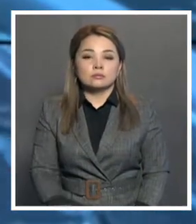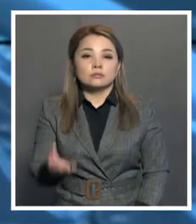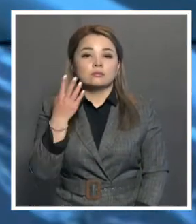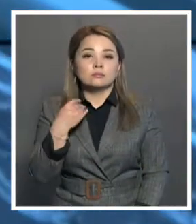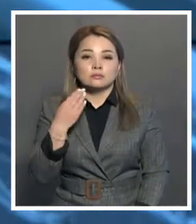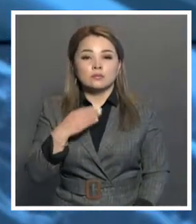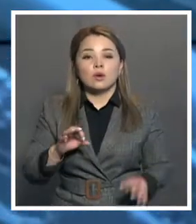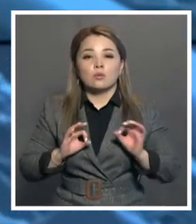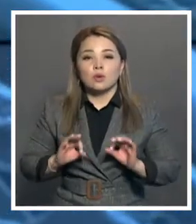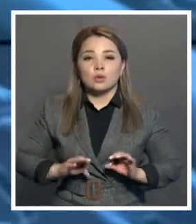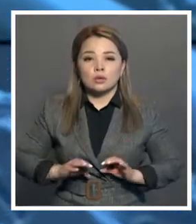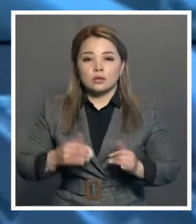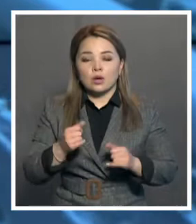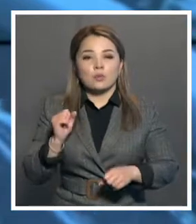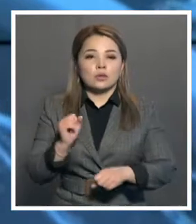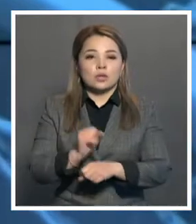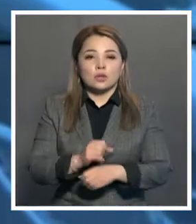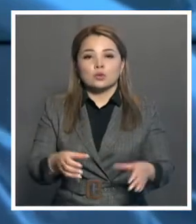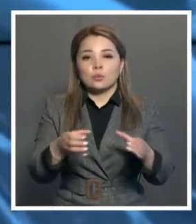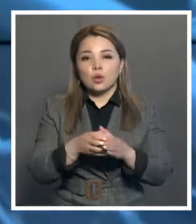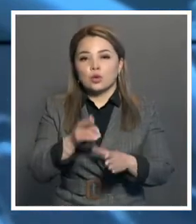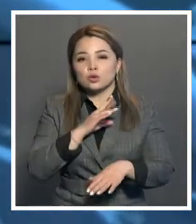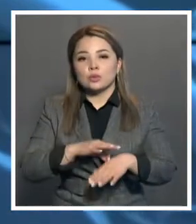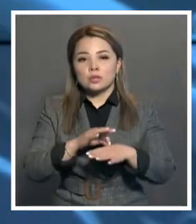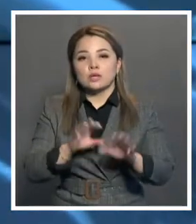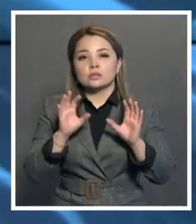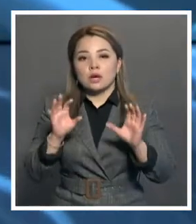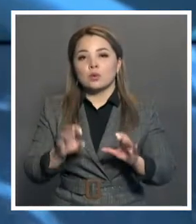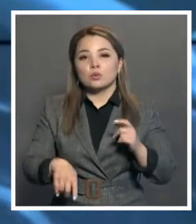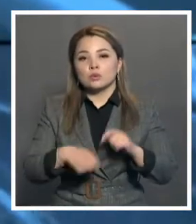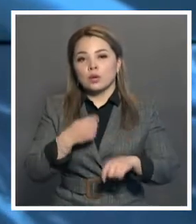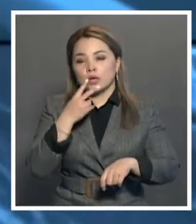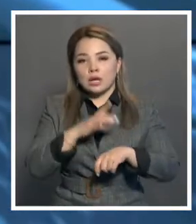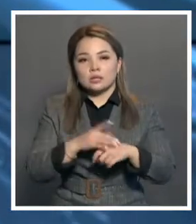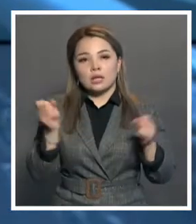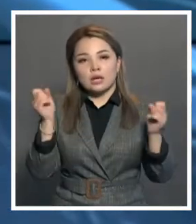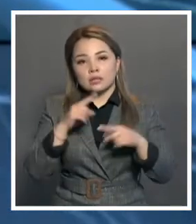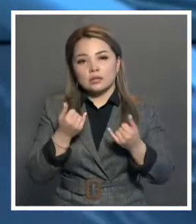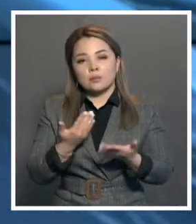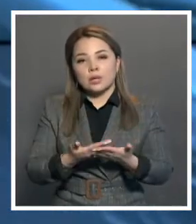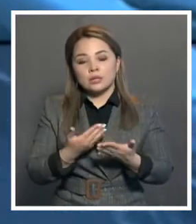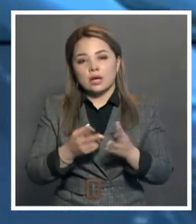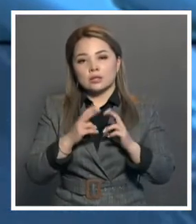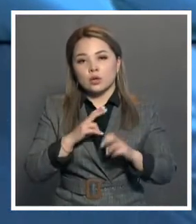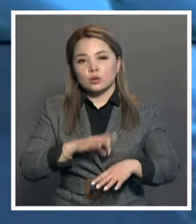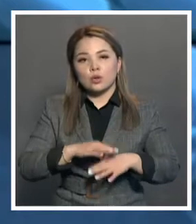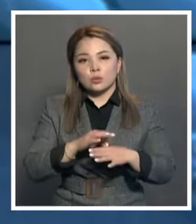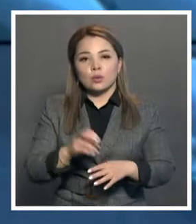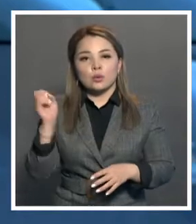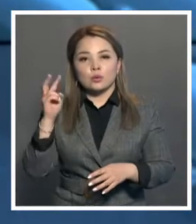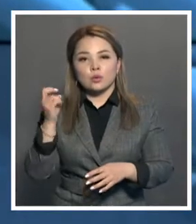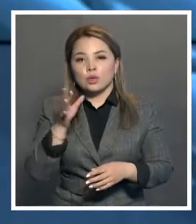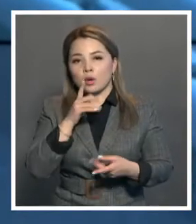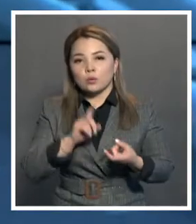Ал Алматы прокурорлары мониторингтік топтардың жұмысынан заң бұзушылық анықтады. Мәселен, тексерушілердің бірі күндізгі уақытта бос